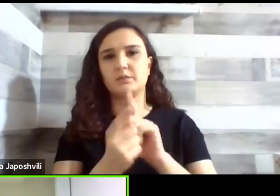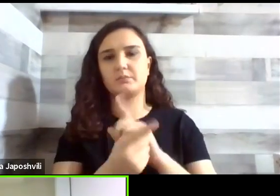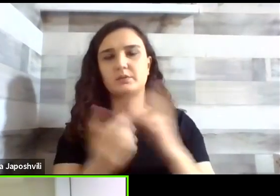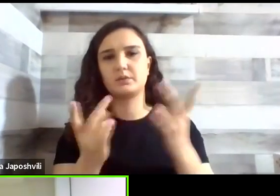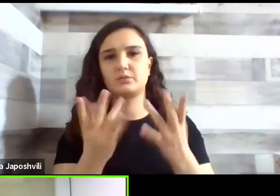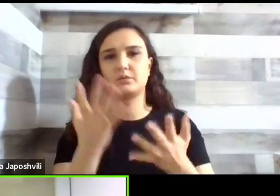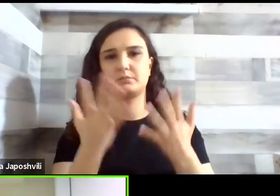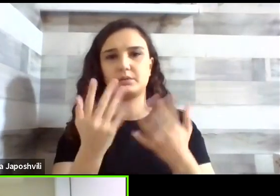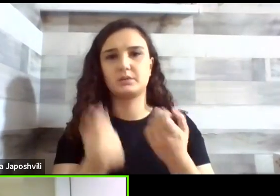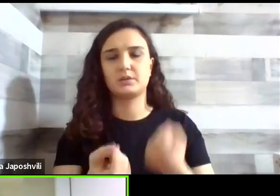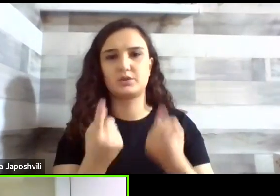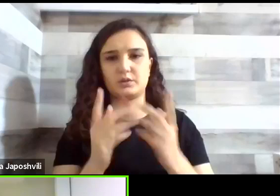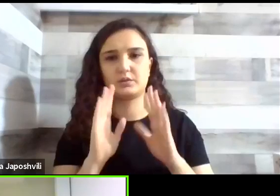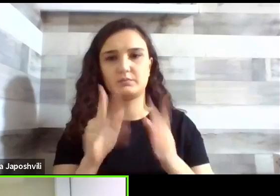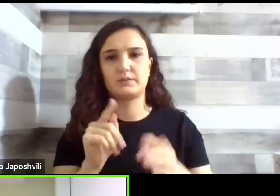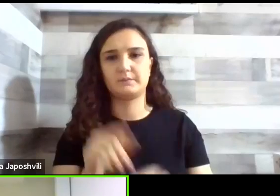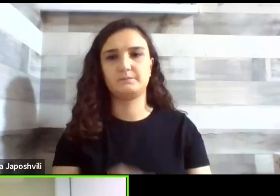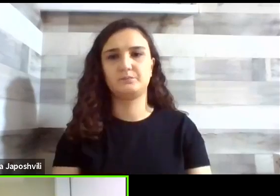ალბათ გაჩნდება.